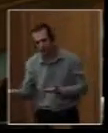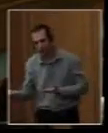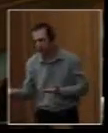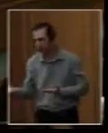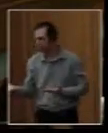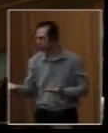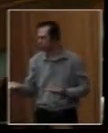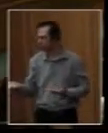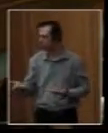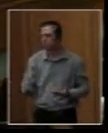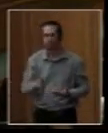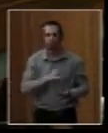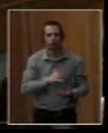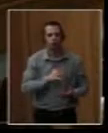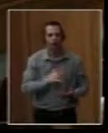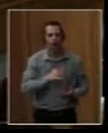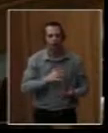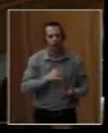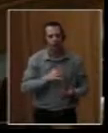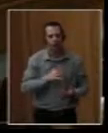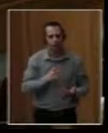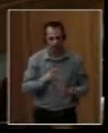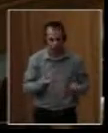άνθρωπο που μας φιλοξενεί